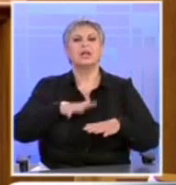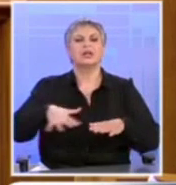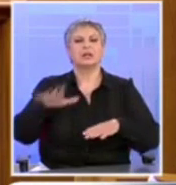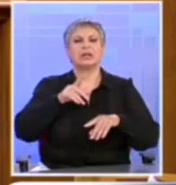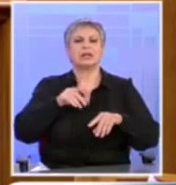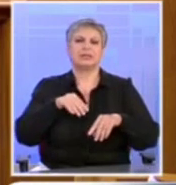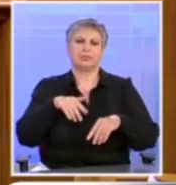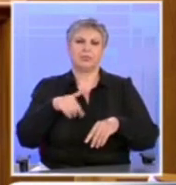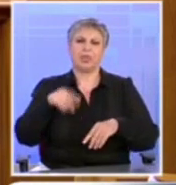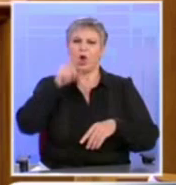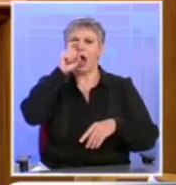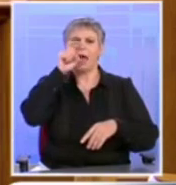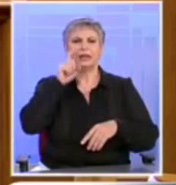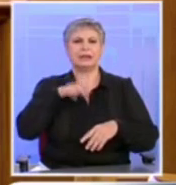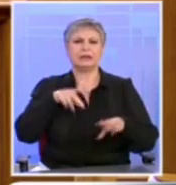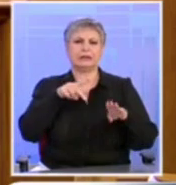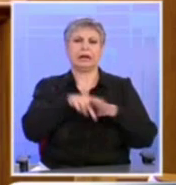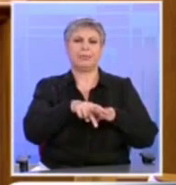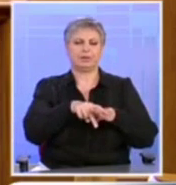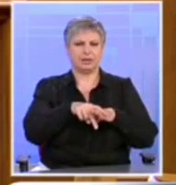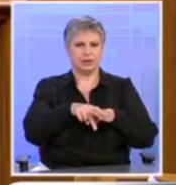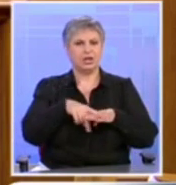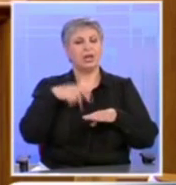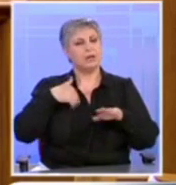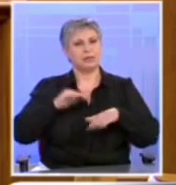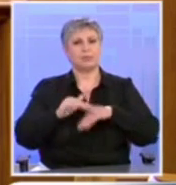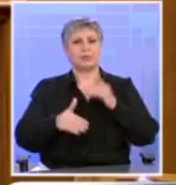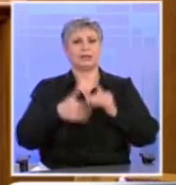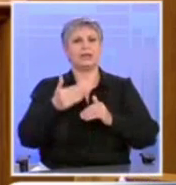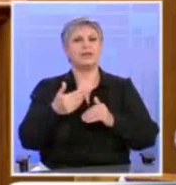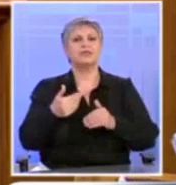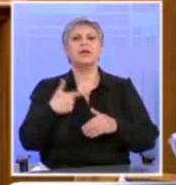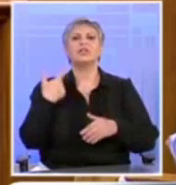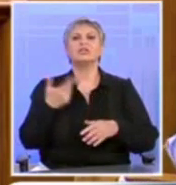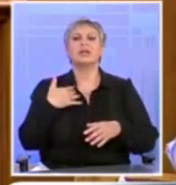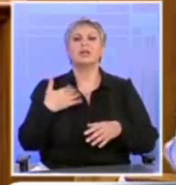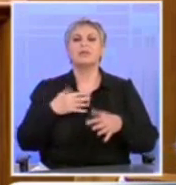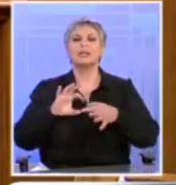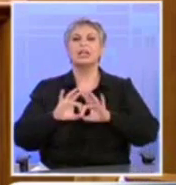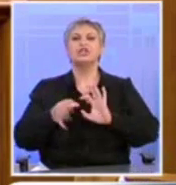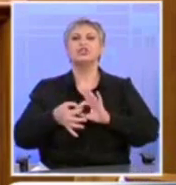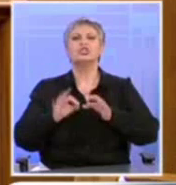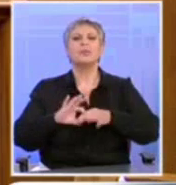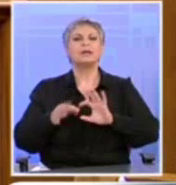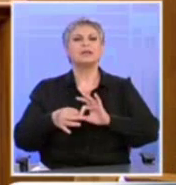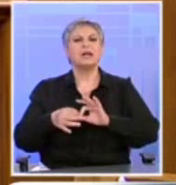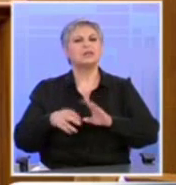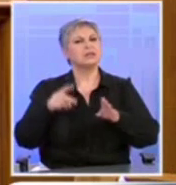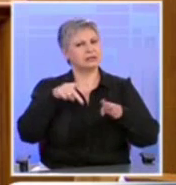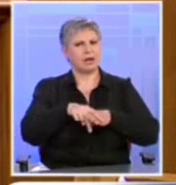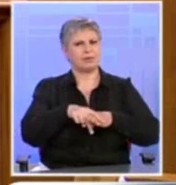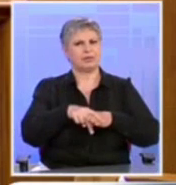κυρίως που μας ενδιαφέρει πολύ περισσότερο να πάμε σε ένα μοντέλο συνεταιριστικών τραπεζών όπως υπάρχουν και σε άλλα κράτη